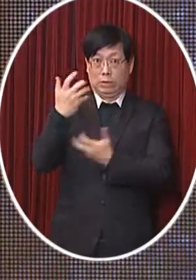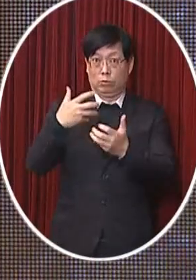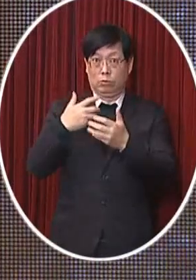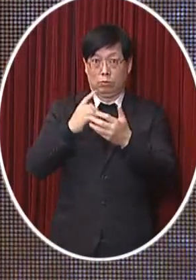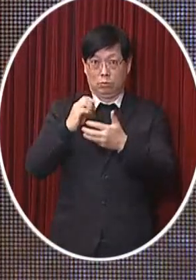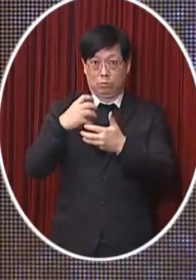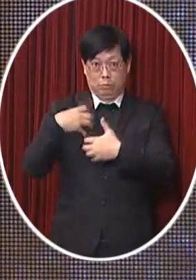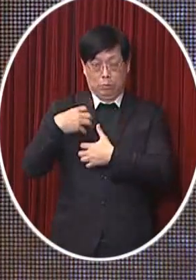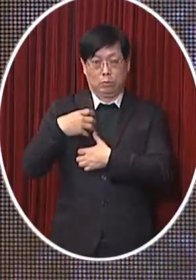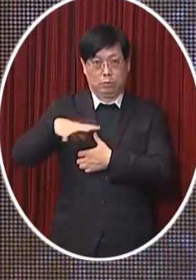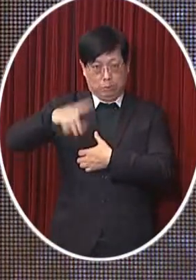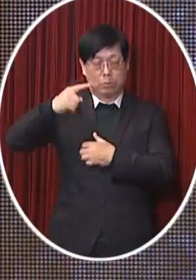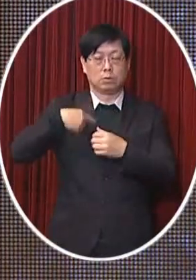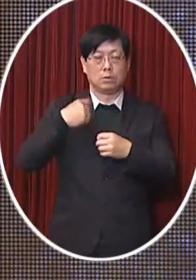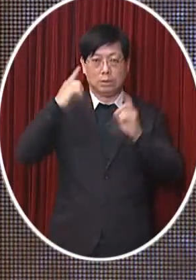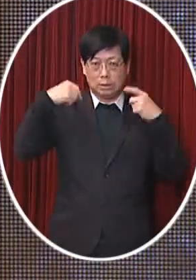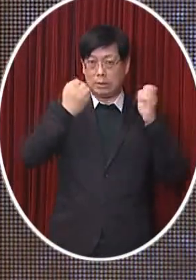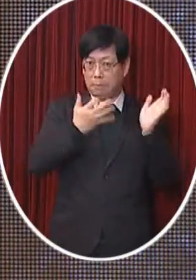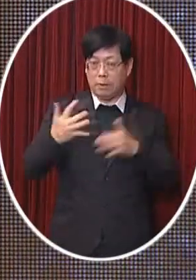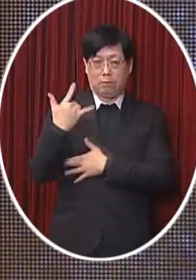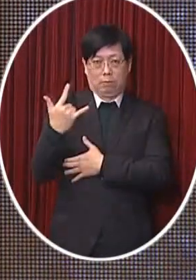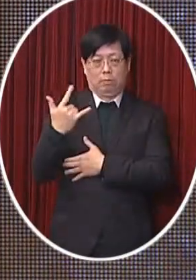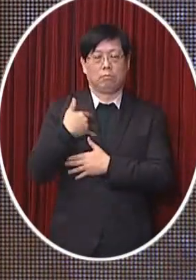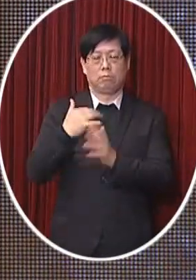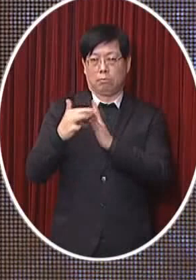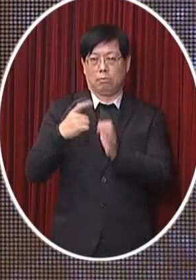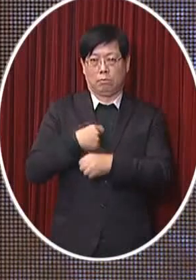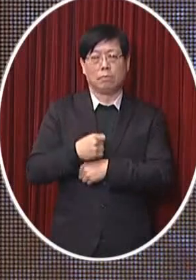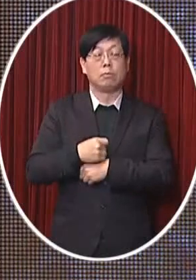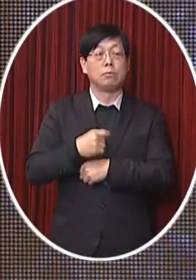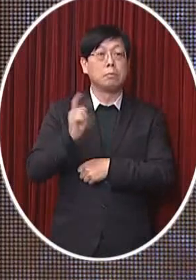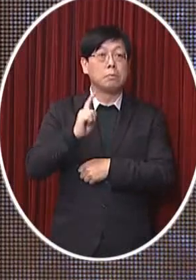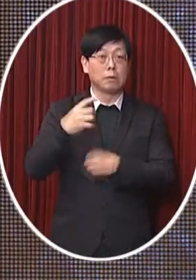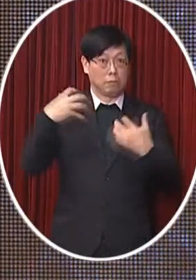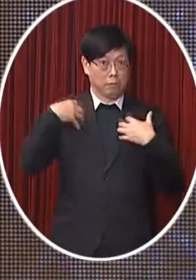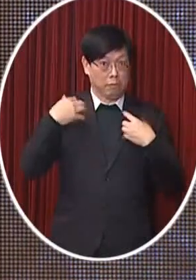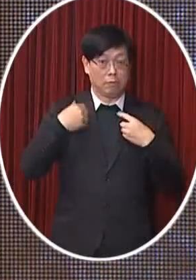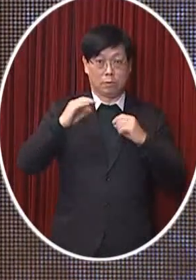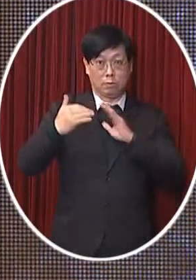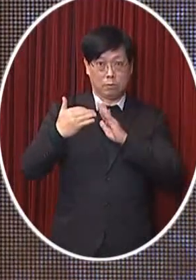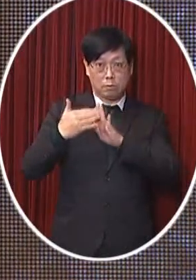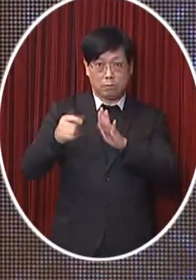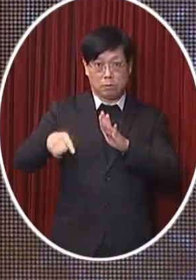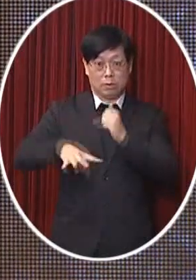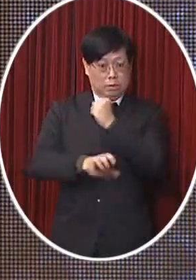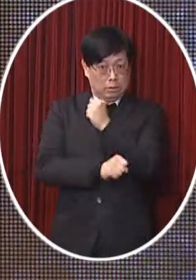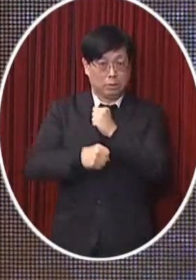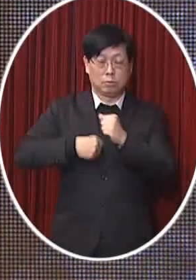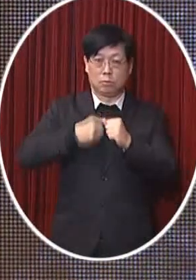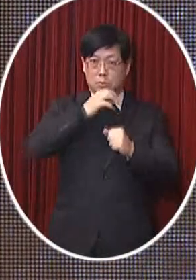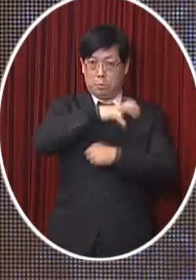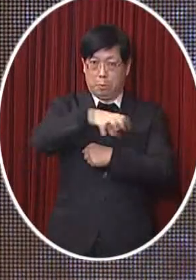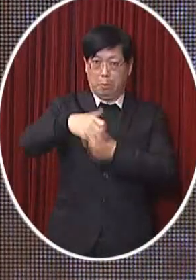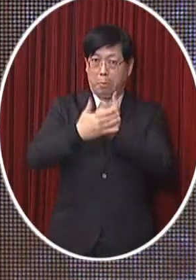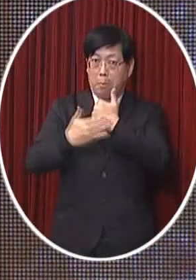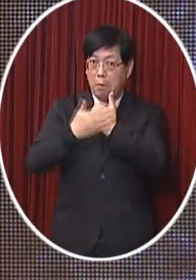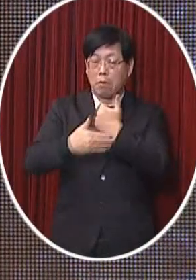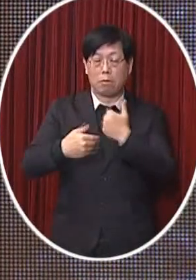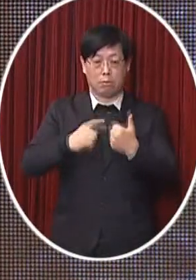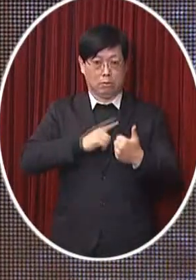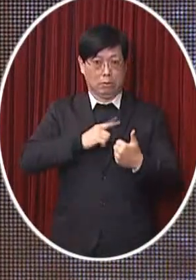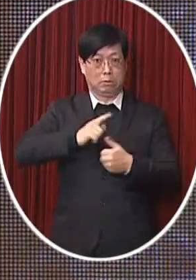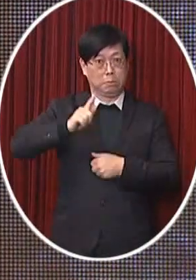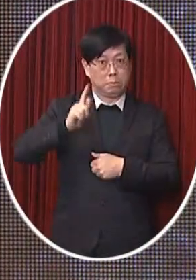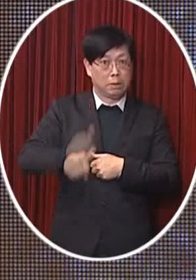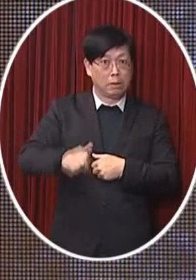主的常备的守备部队，主要负责国土守备跟基础设施的防护，保护自己